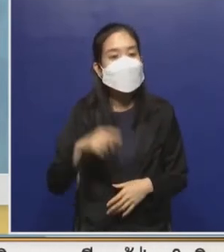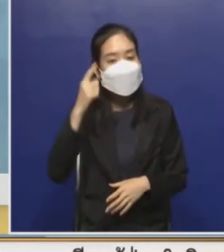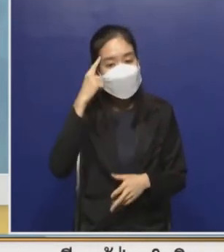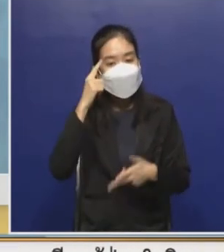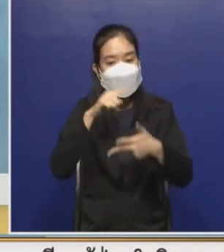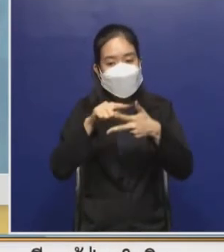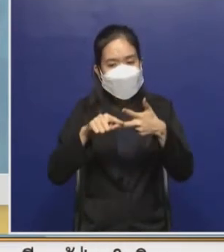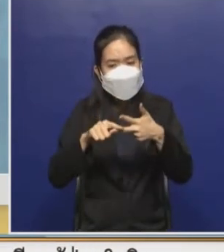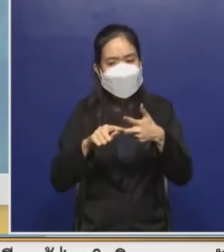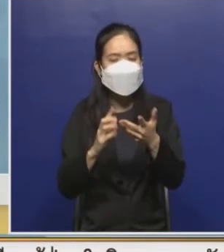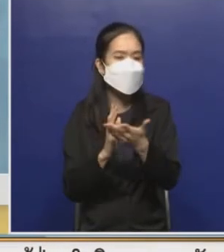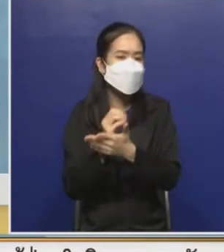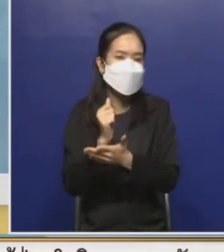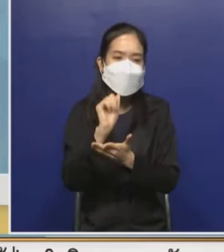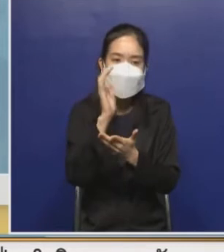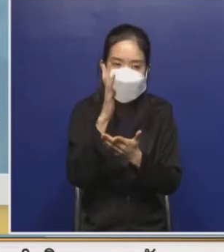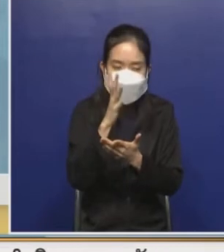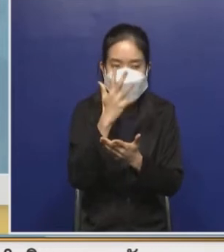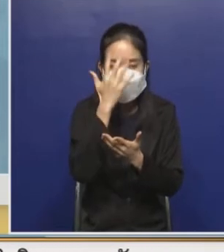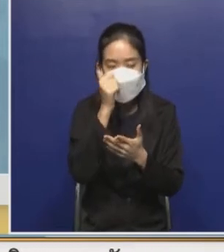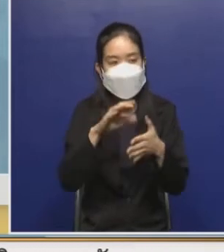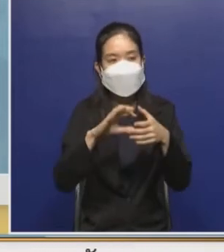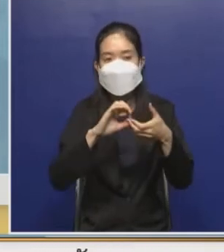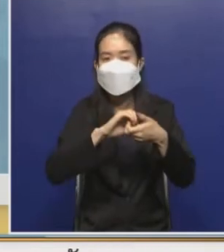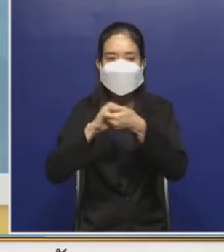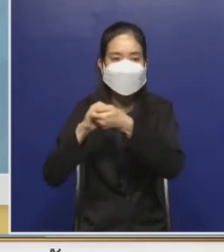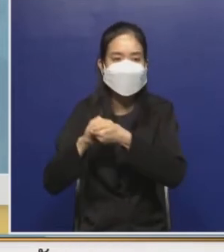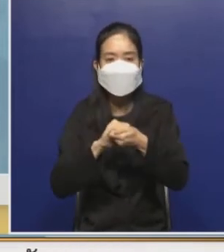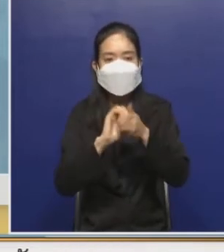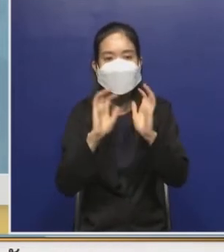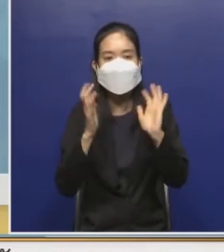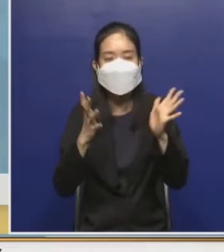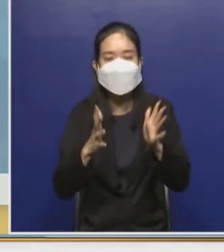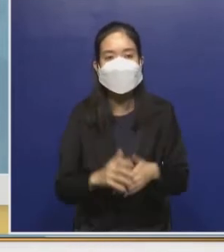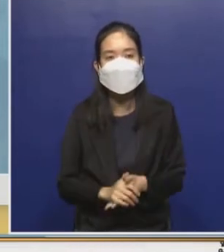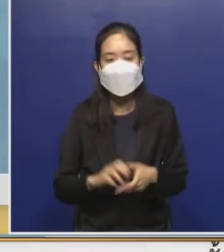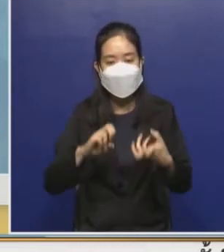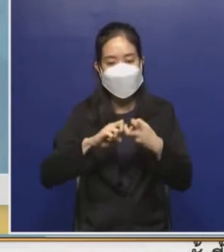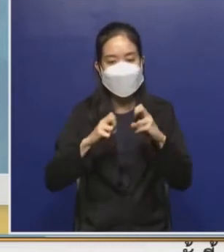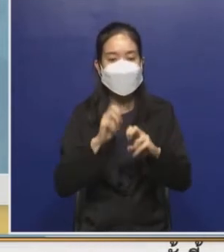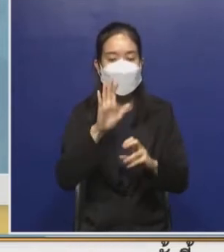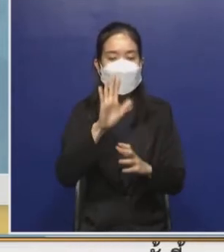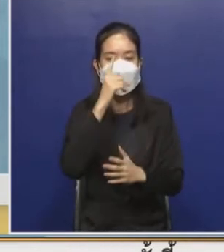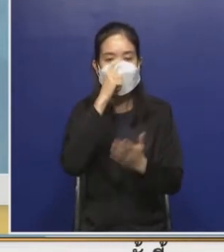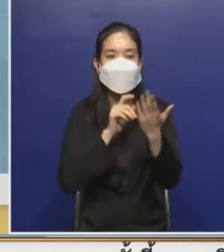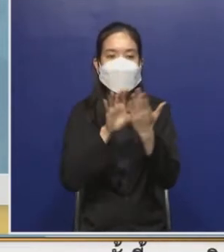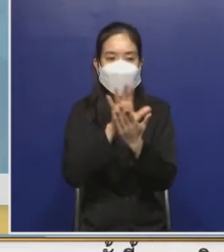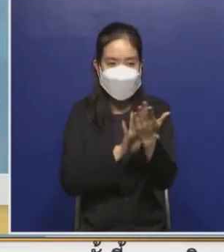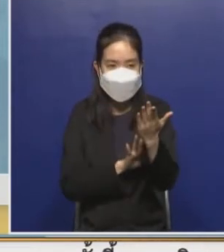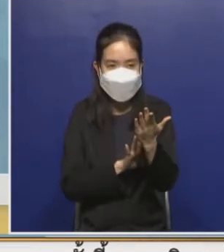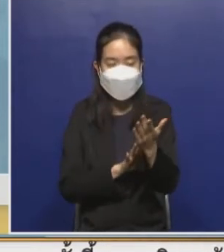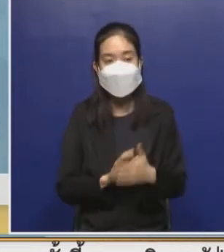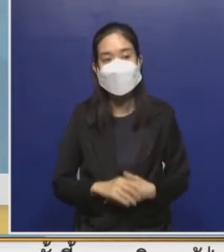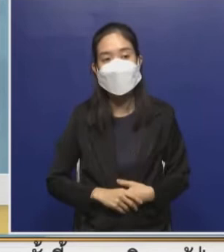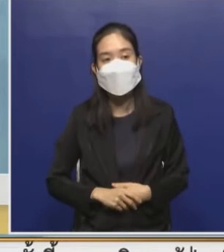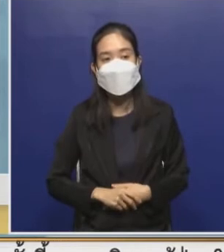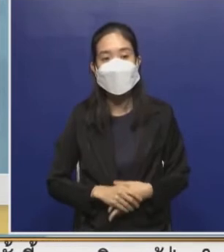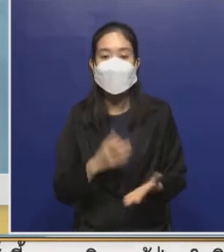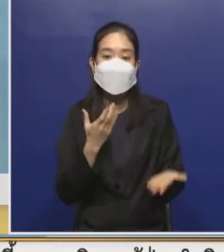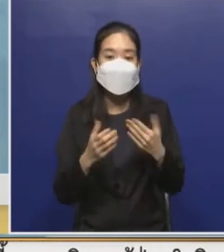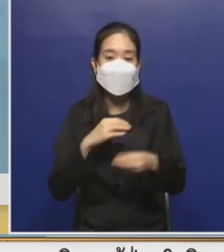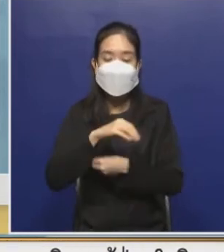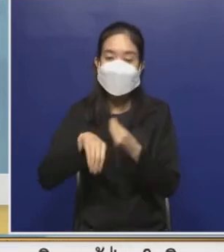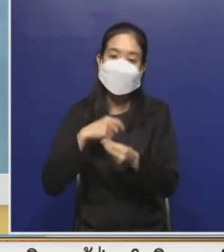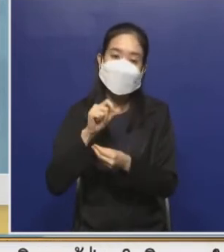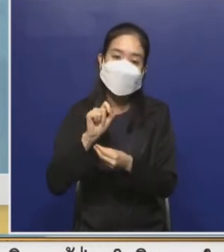ของความไม่สำเร็จของกใชงบประมาณทจะแก้ปัหาขประชาชนและประเทศชาติประเทศจะออกจวิกฤษ COVID-19 และพษ์ฟนเศรษฐกิได